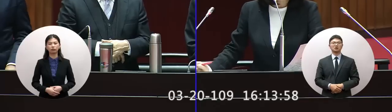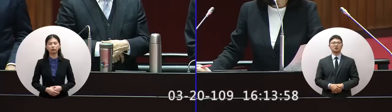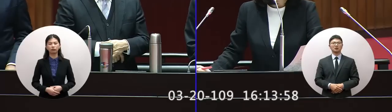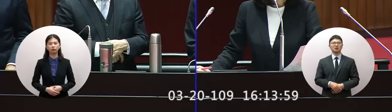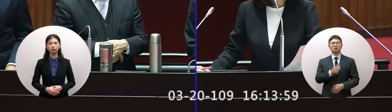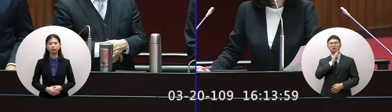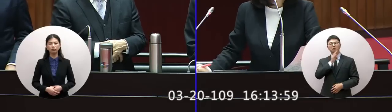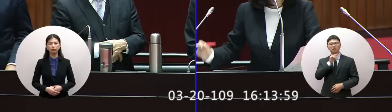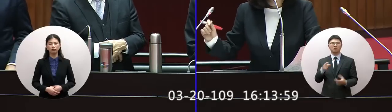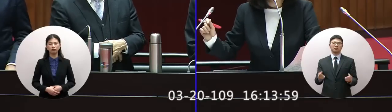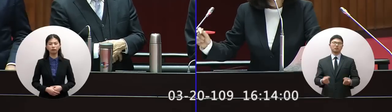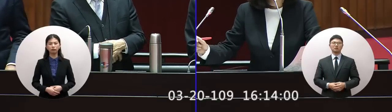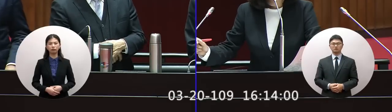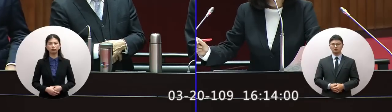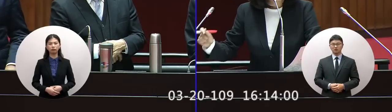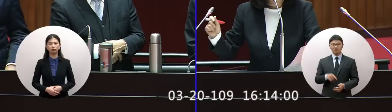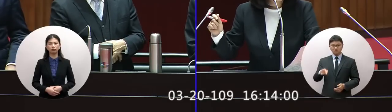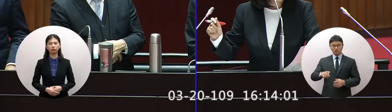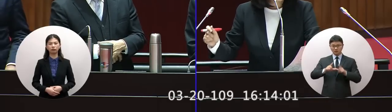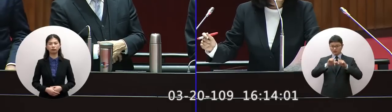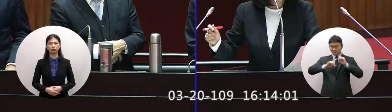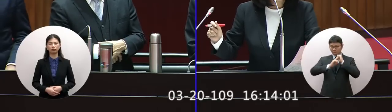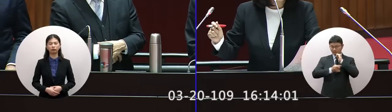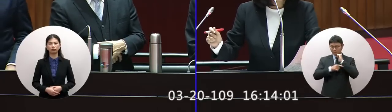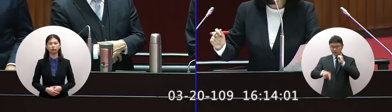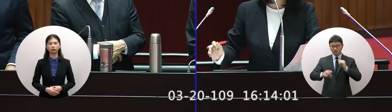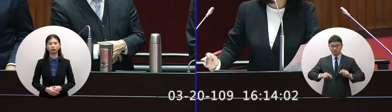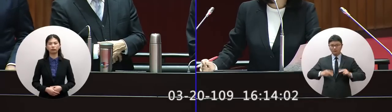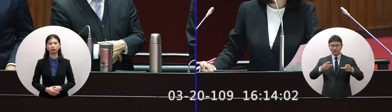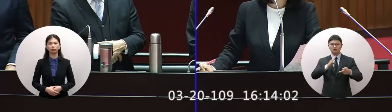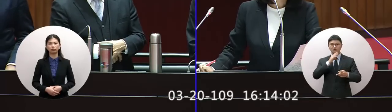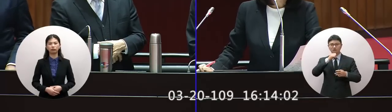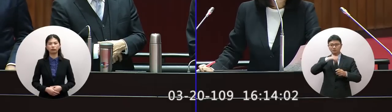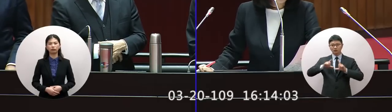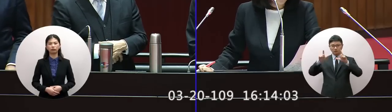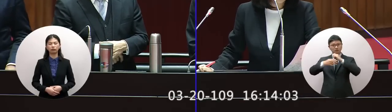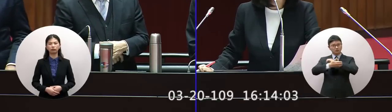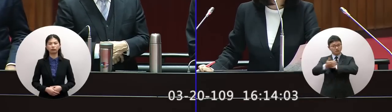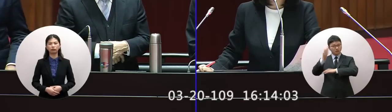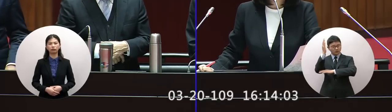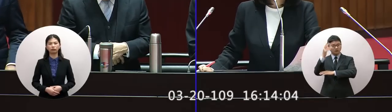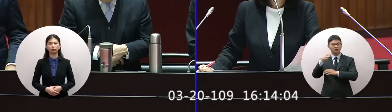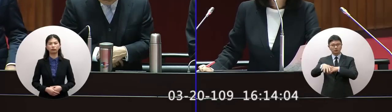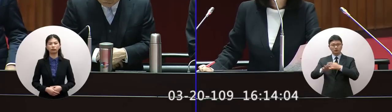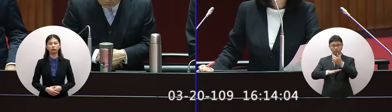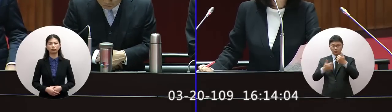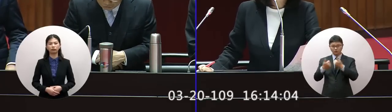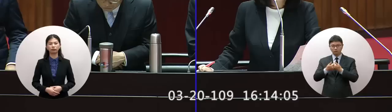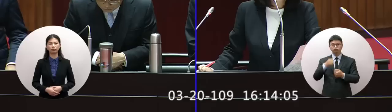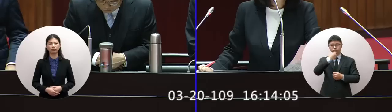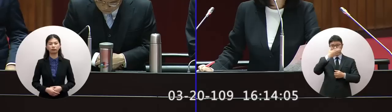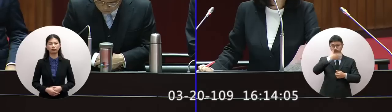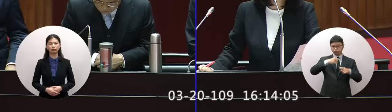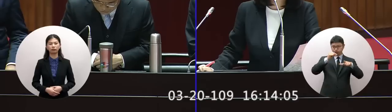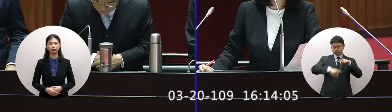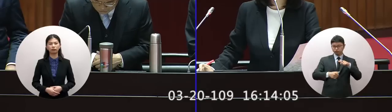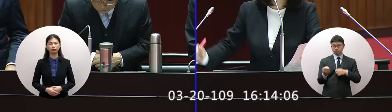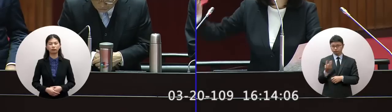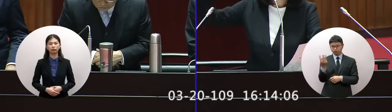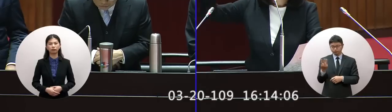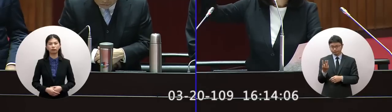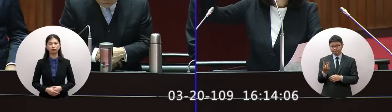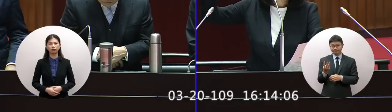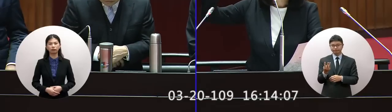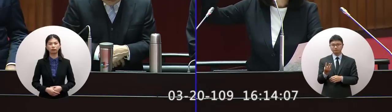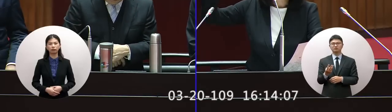清楚一点，其实我们修这个大法，就是为了屏东县政府、还有农委会、还有台糖公司发